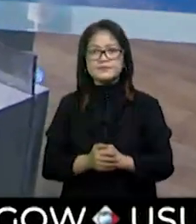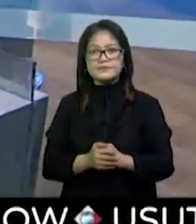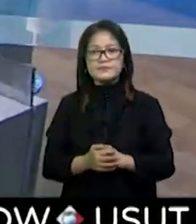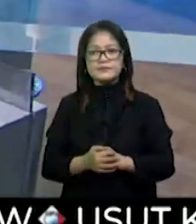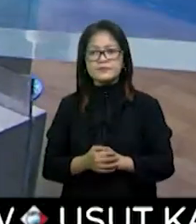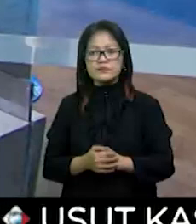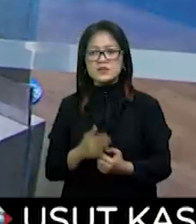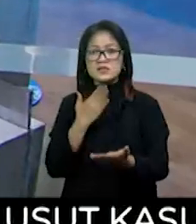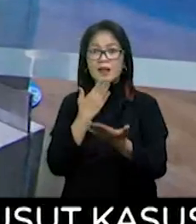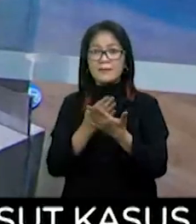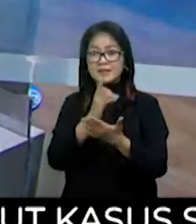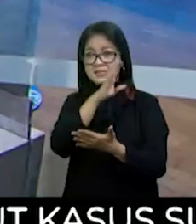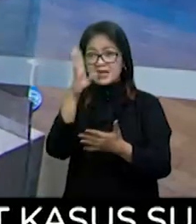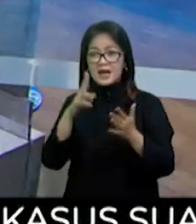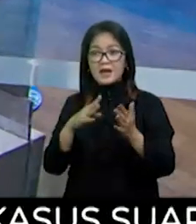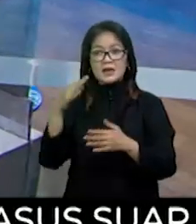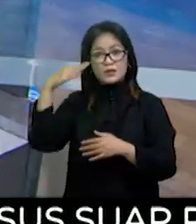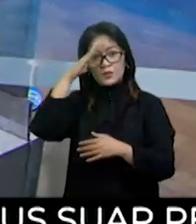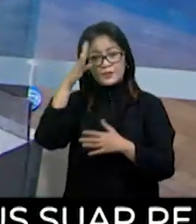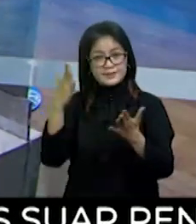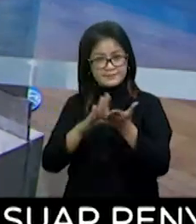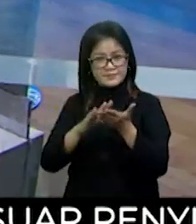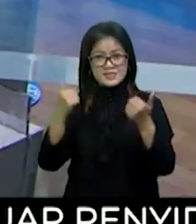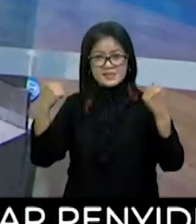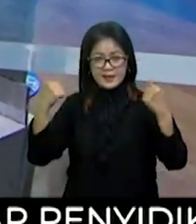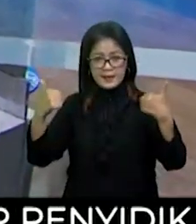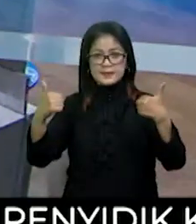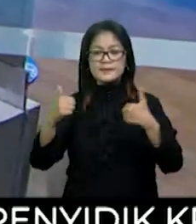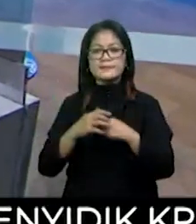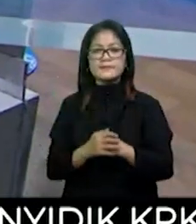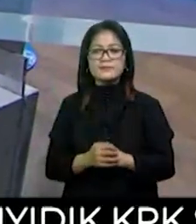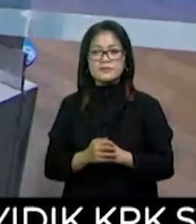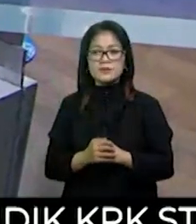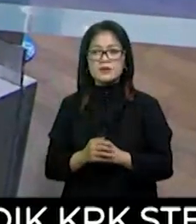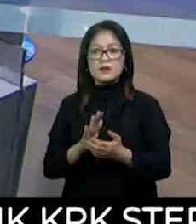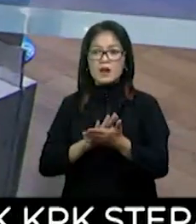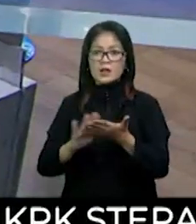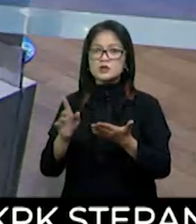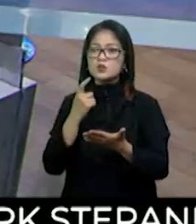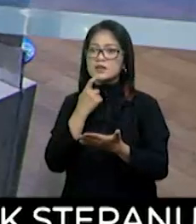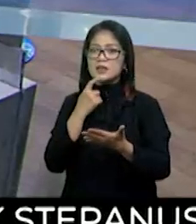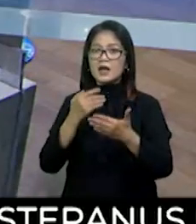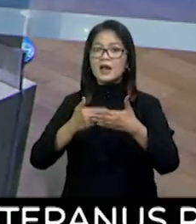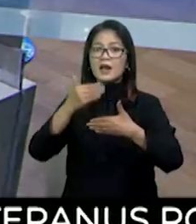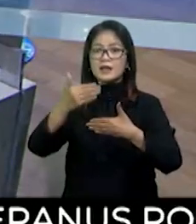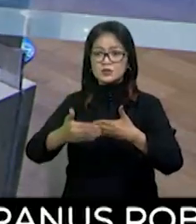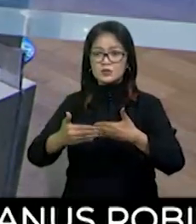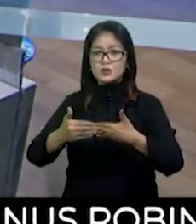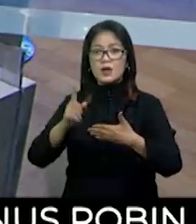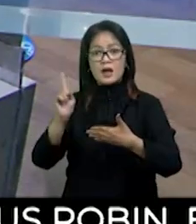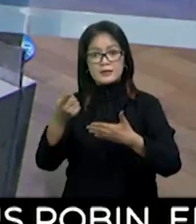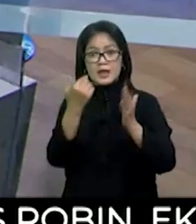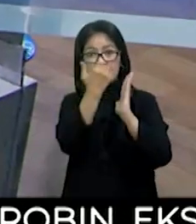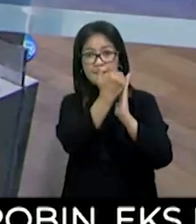Selamat siang, Mas Tommy. Sehat semua untuk kita. Baik Ibu, langsung saja nih mengenai kelanjutan dari kebijakan di